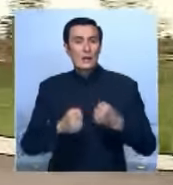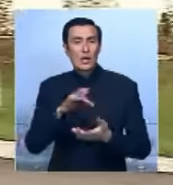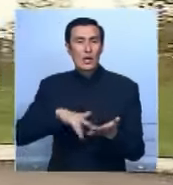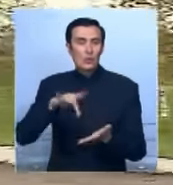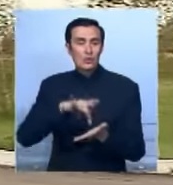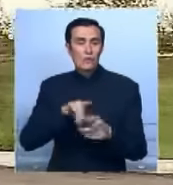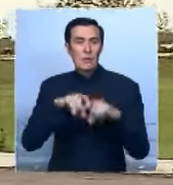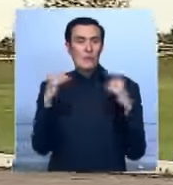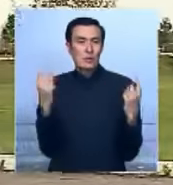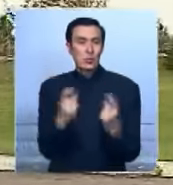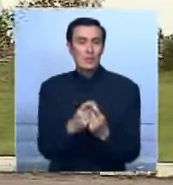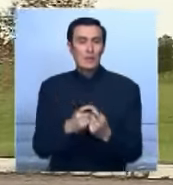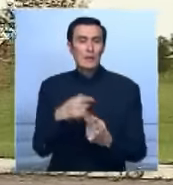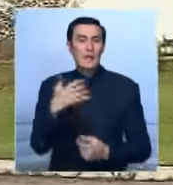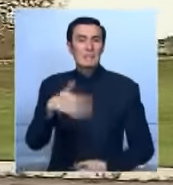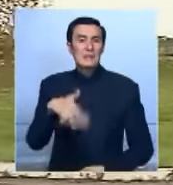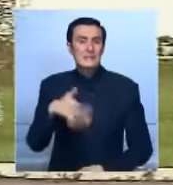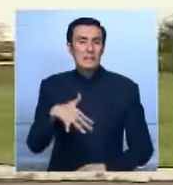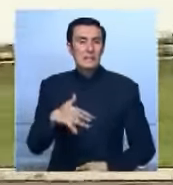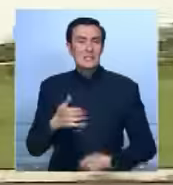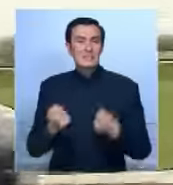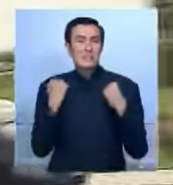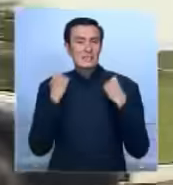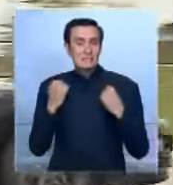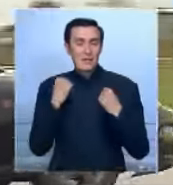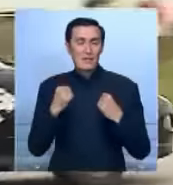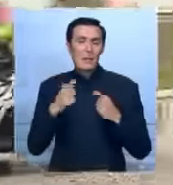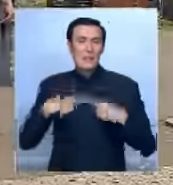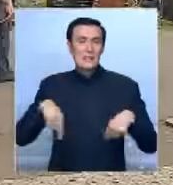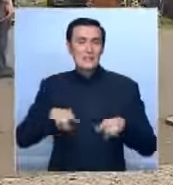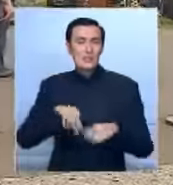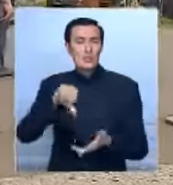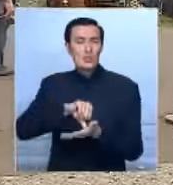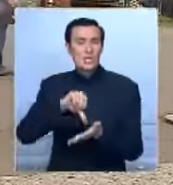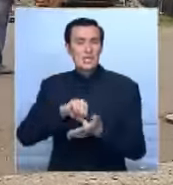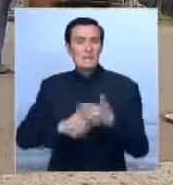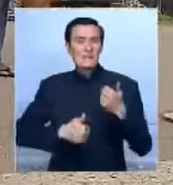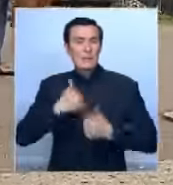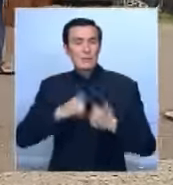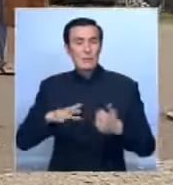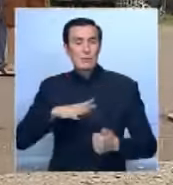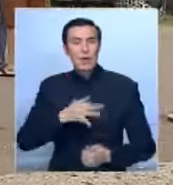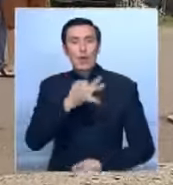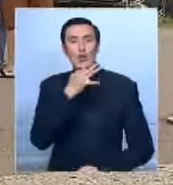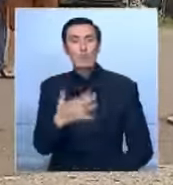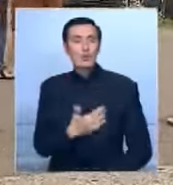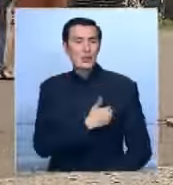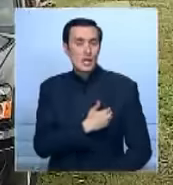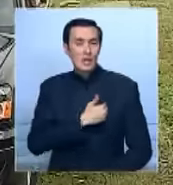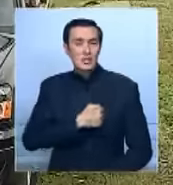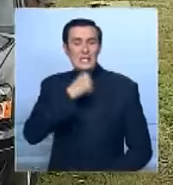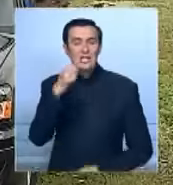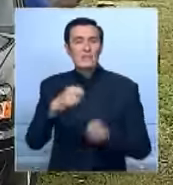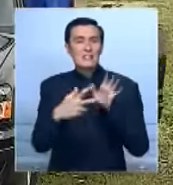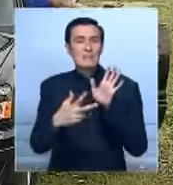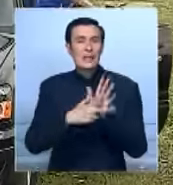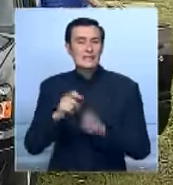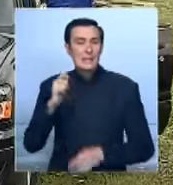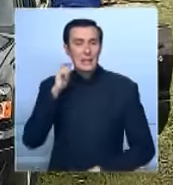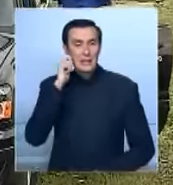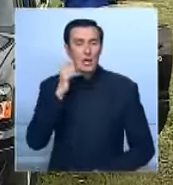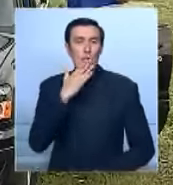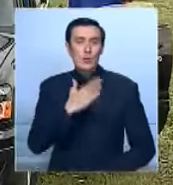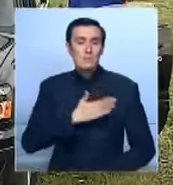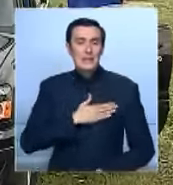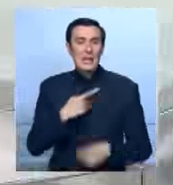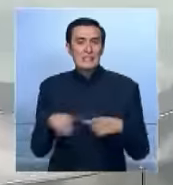городского ипподрома собрались 50 гонщиков. По словам организаторов, участником соревнования мог стать любой желающий старше 18.